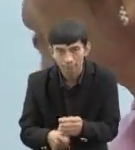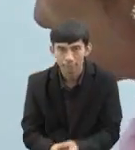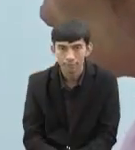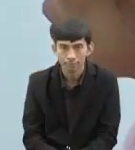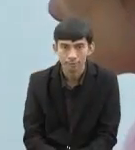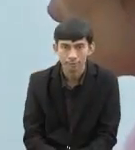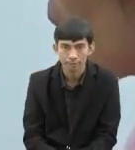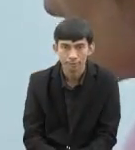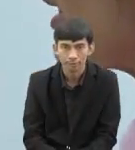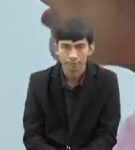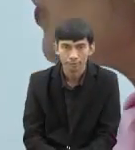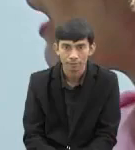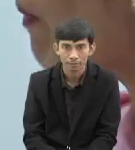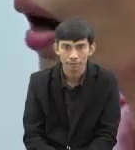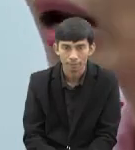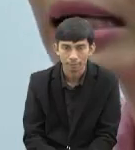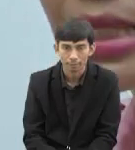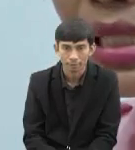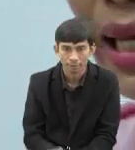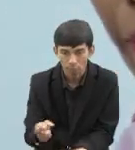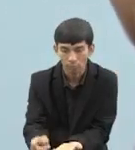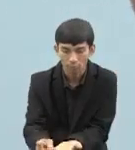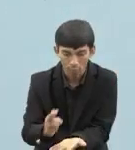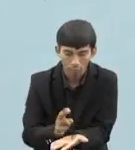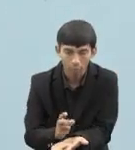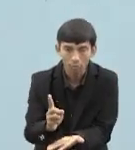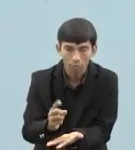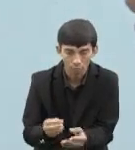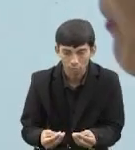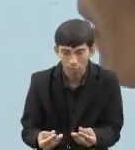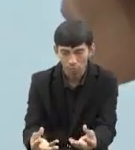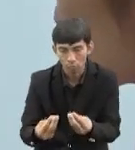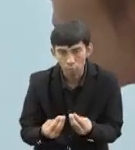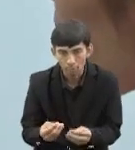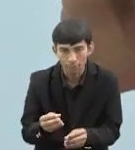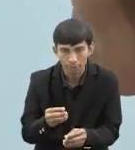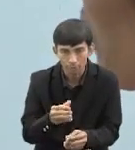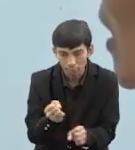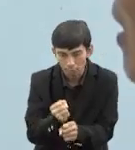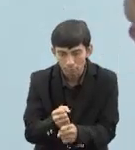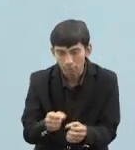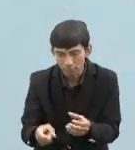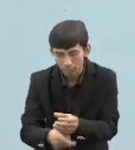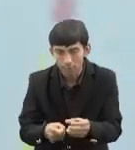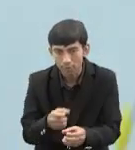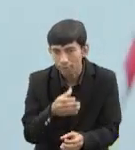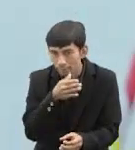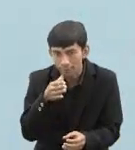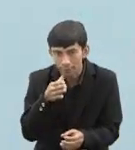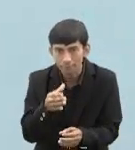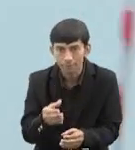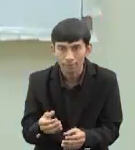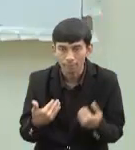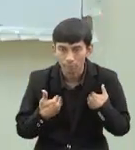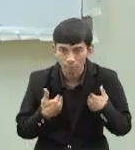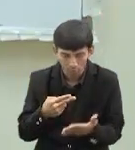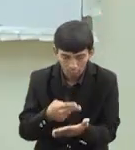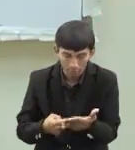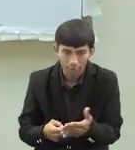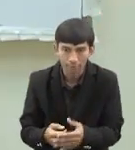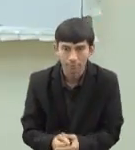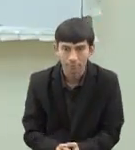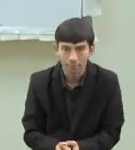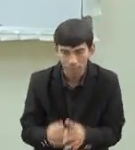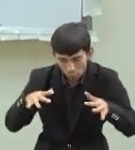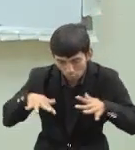tật tu bị ca thua sai chấm cá cái ao chúng ta phó cạ sĩ cam chẳng ta phó cạ sĩ cam nơ cam bùi chìa dương miền ở vậy khá tiết bẩn thay tiết cho rùm